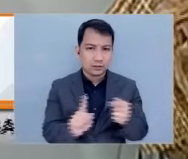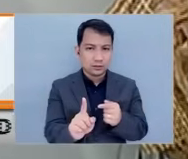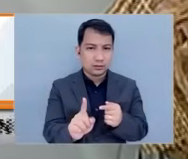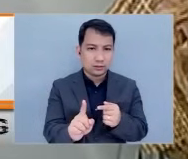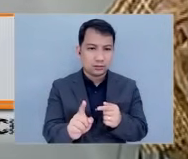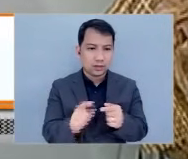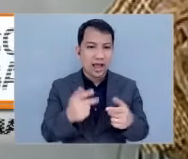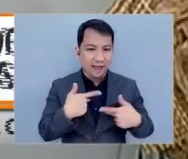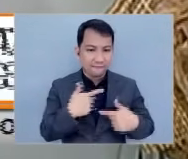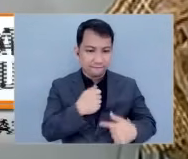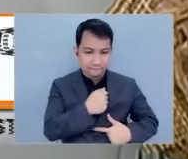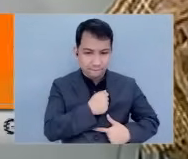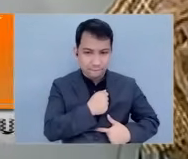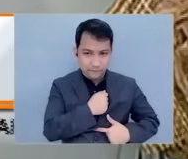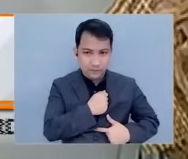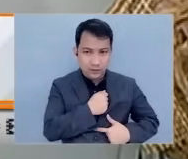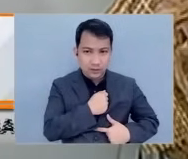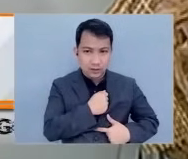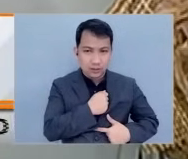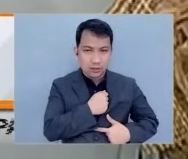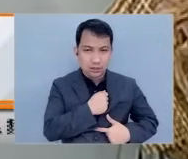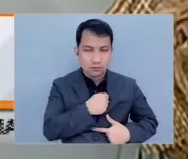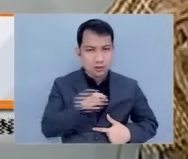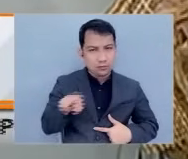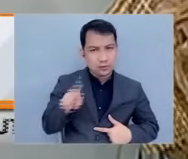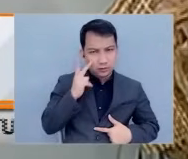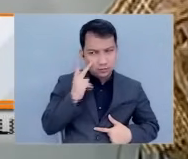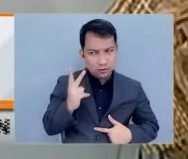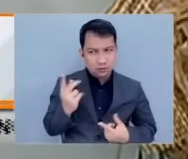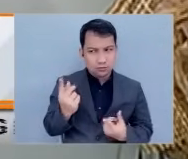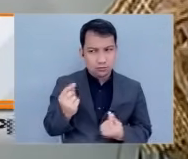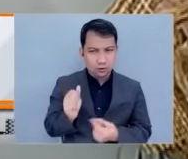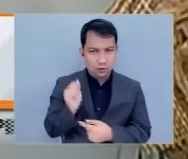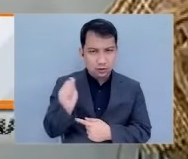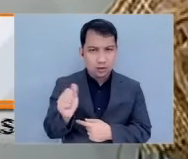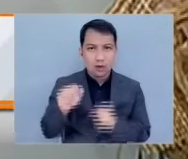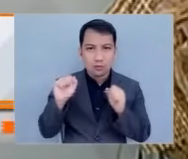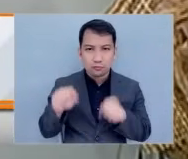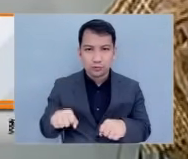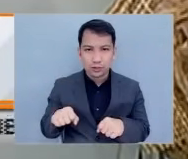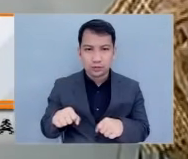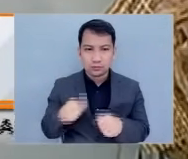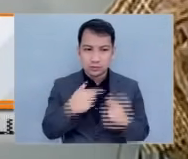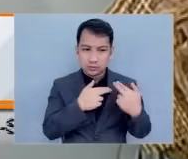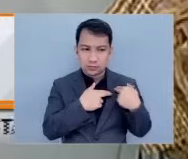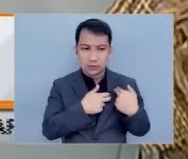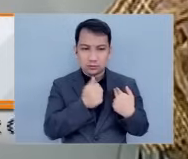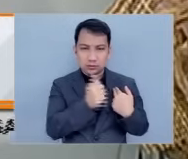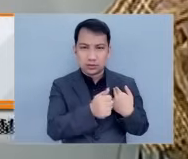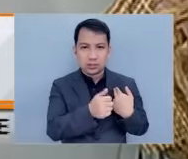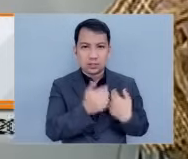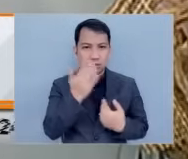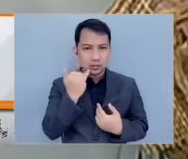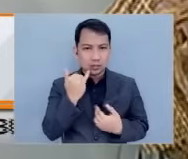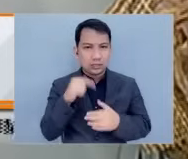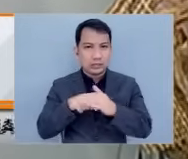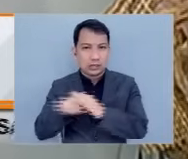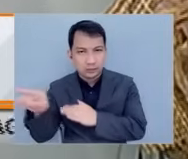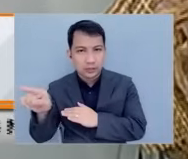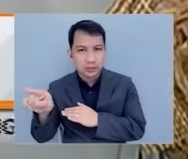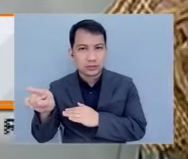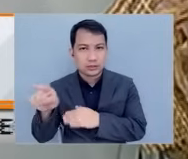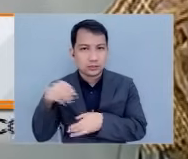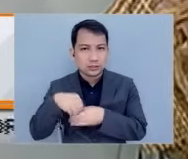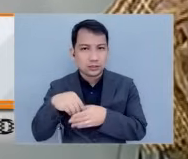security guard. Tinitingnan namin ano ba yung possible na kanyang pananagutan na nakalabas doon sa